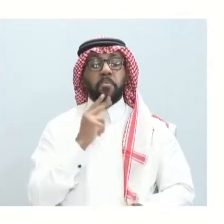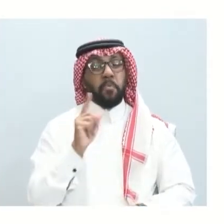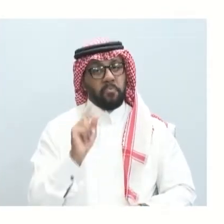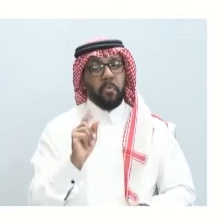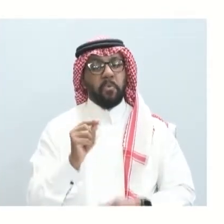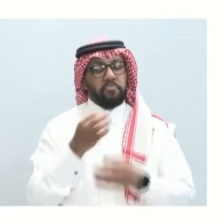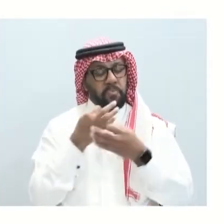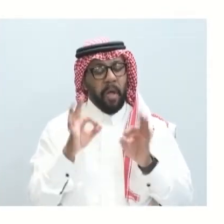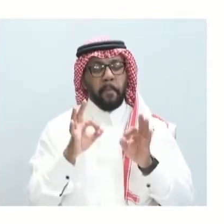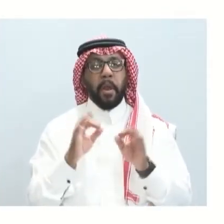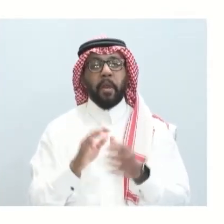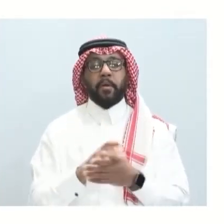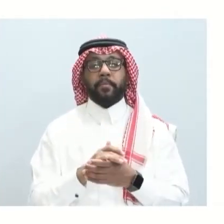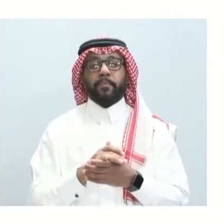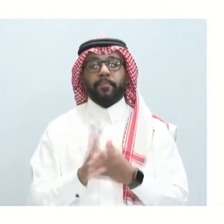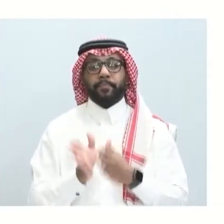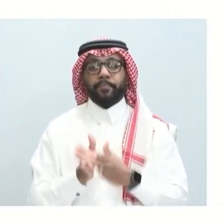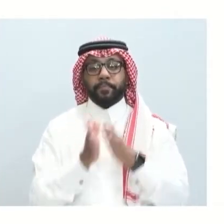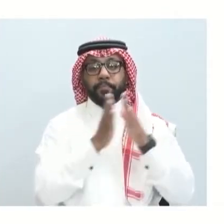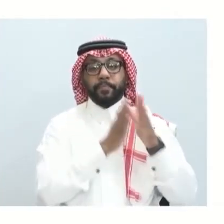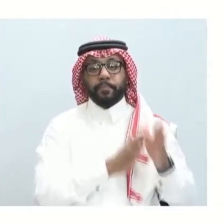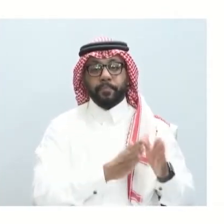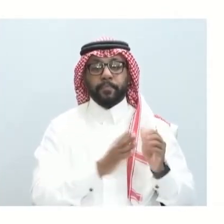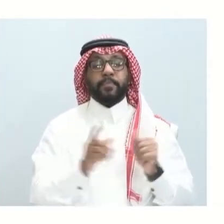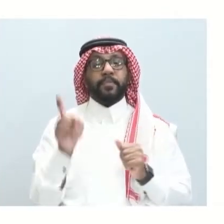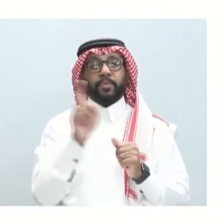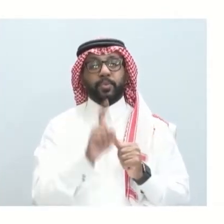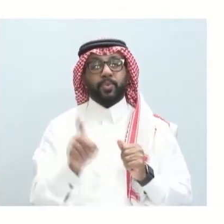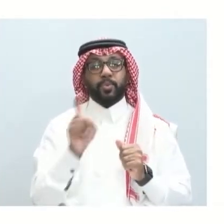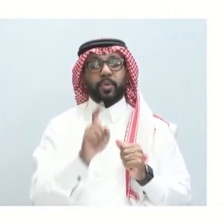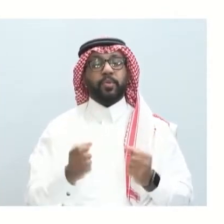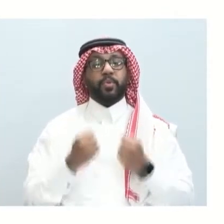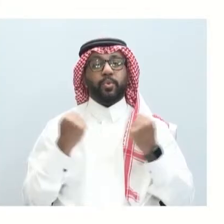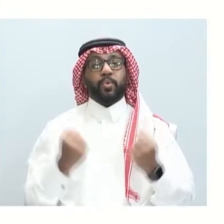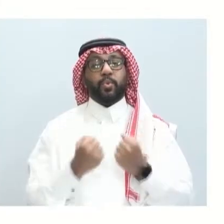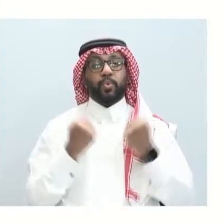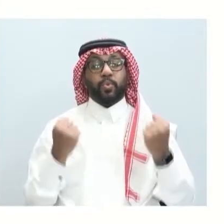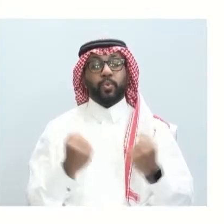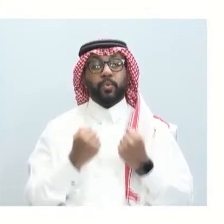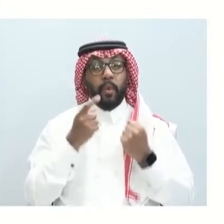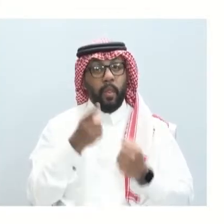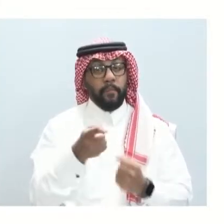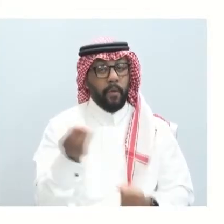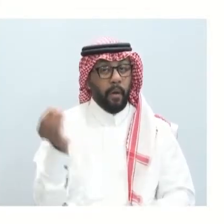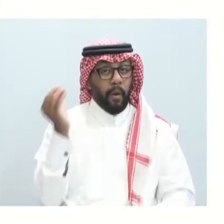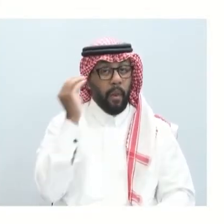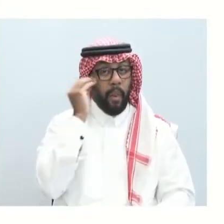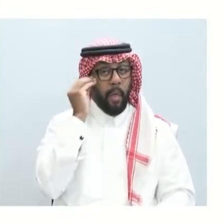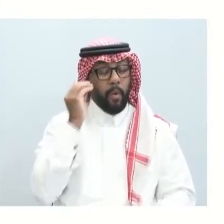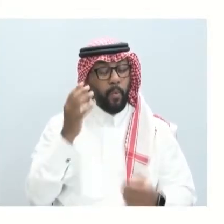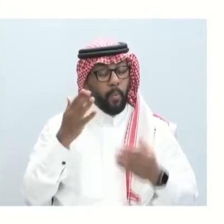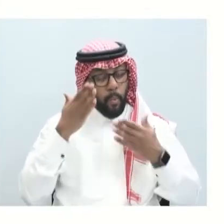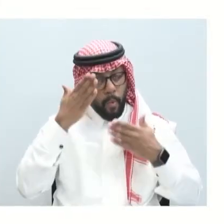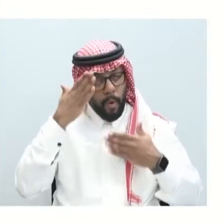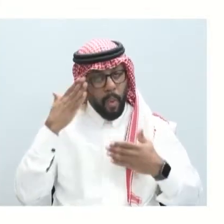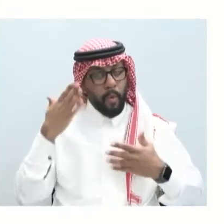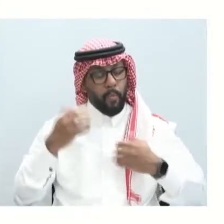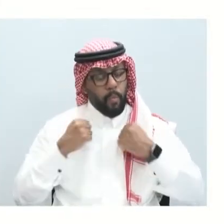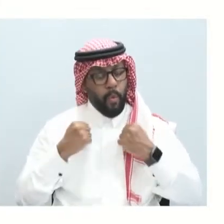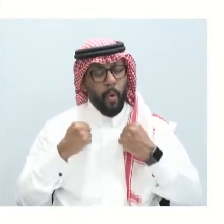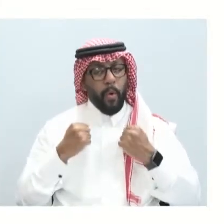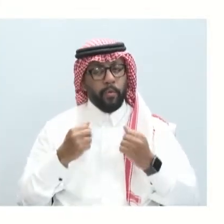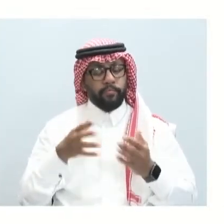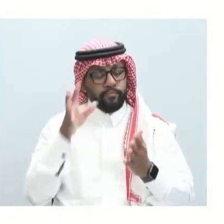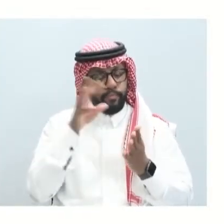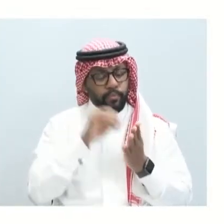وننتقل واياكم الى مجموعه من التدريبات حتى نقوم بارك الله فيكم بتدرب على هذه